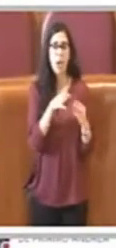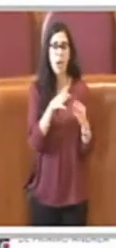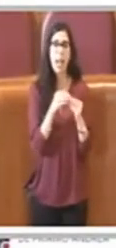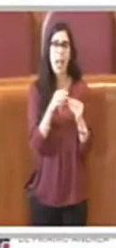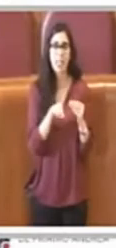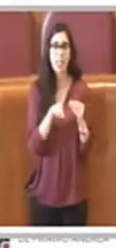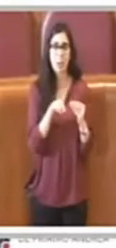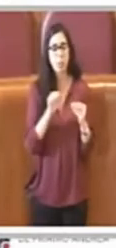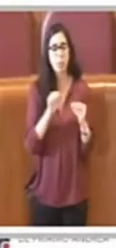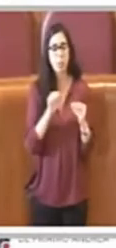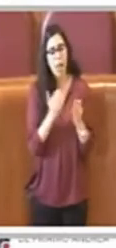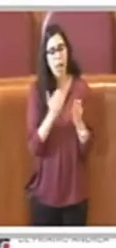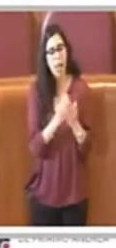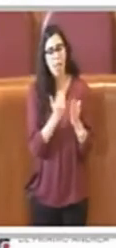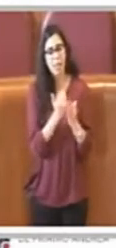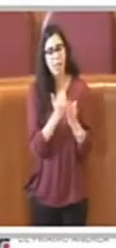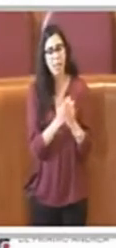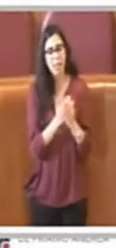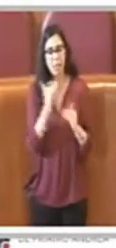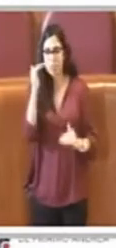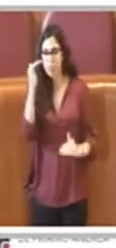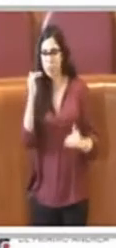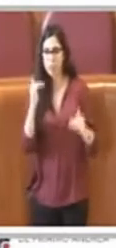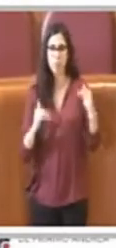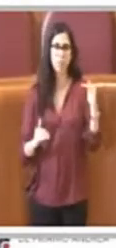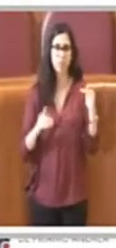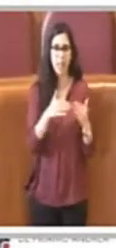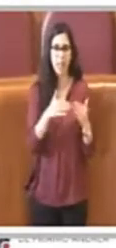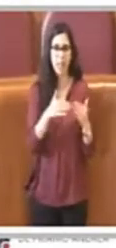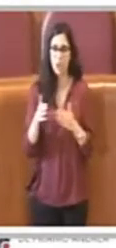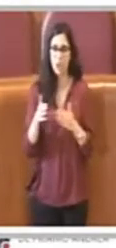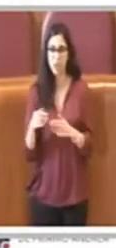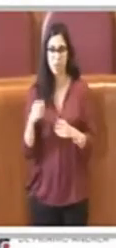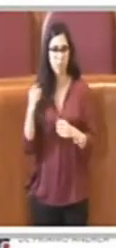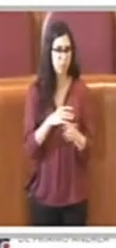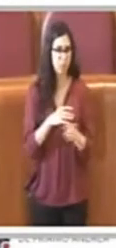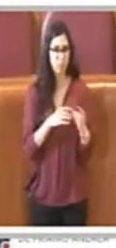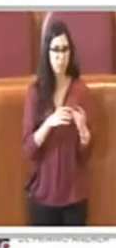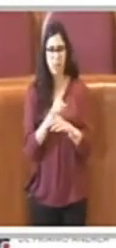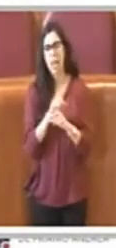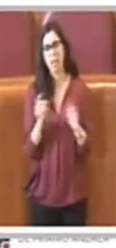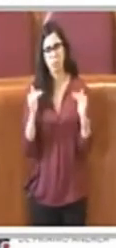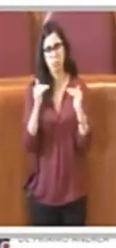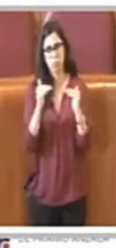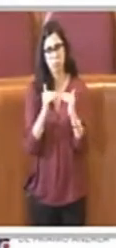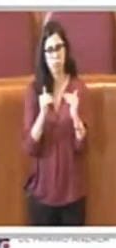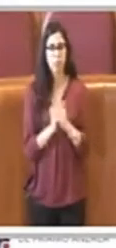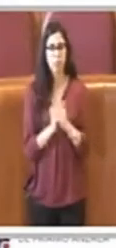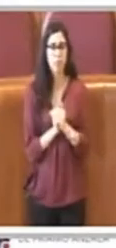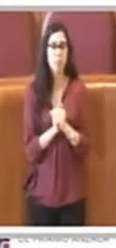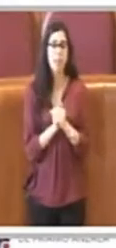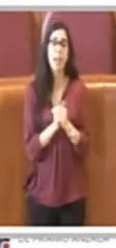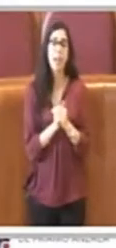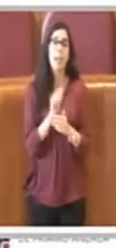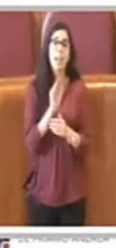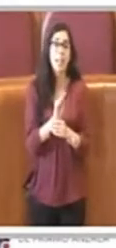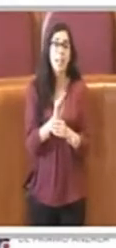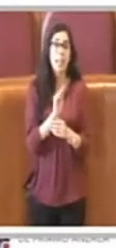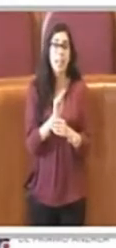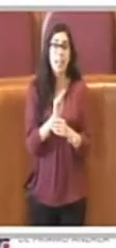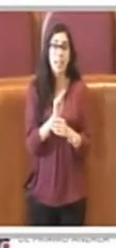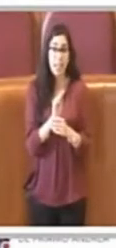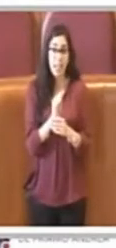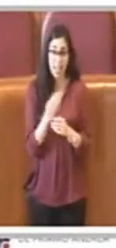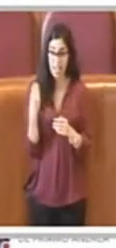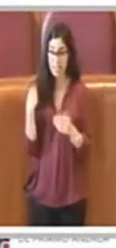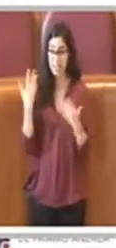evitino sbilanciamenti a favore di una o dell'altra categoria. La richiesta delle consulte e delle opposizioni, come dicevo prima,